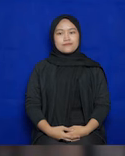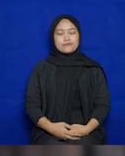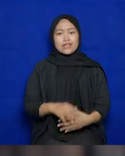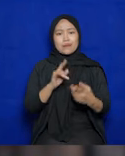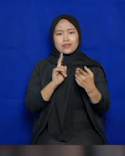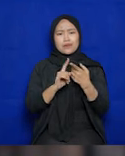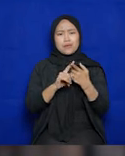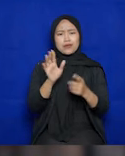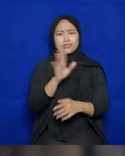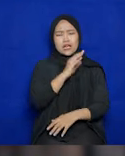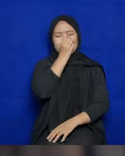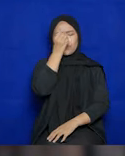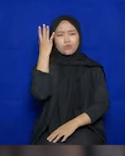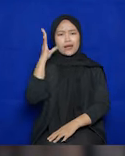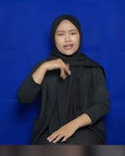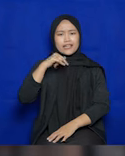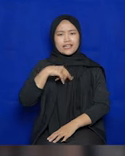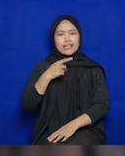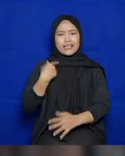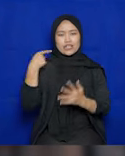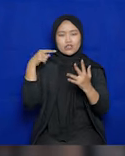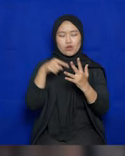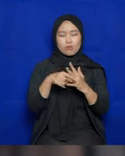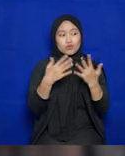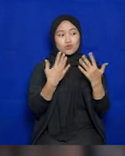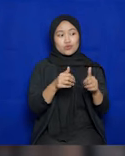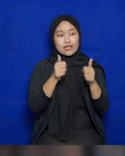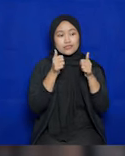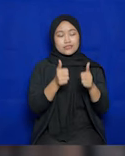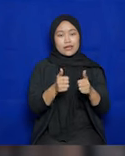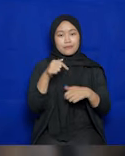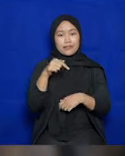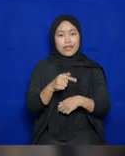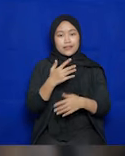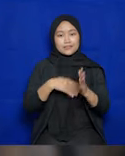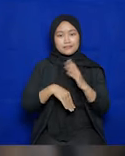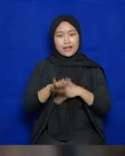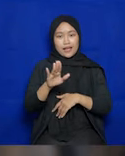Guys, jangan lupa hari ini kita nyoblos. Udah siap nih, berangkat.